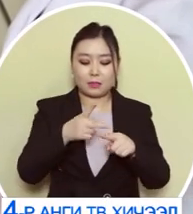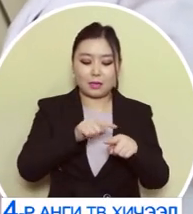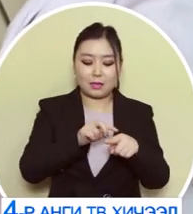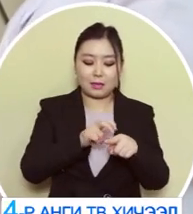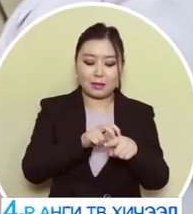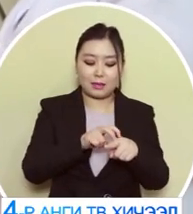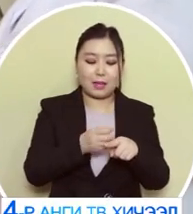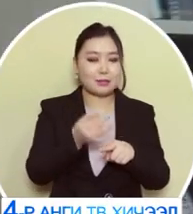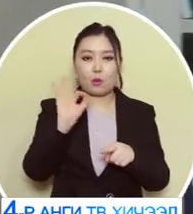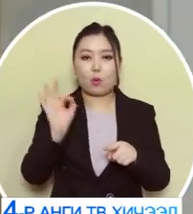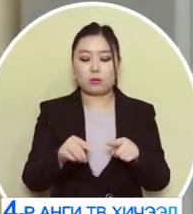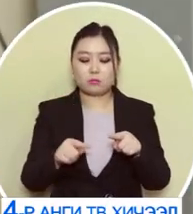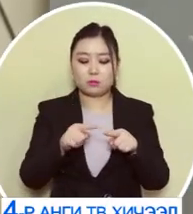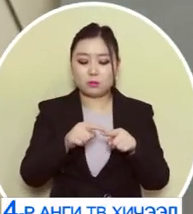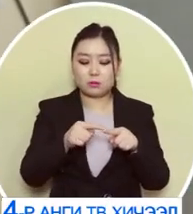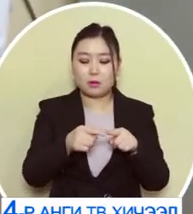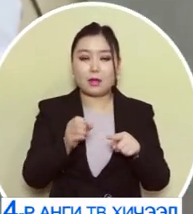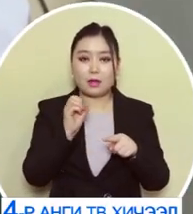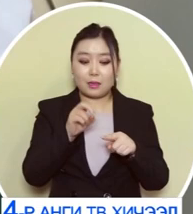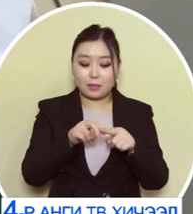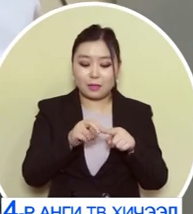Қарындашты ағаш болғандықтан жамбайды.